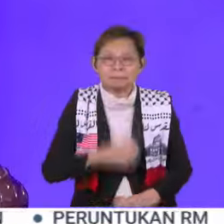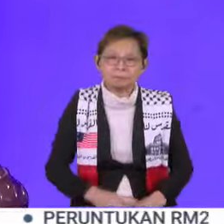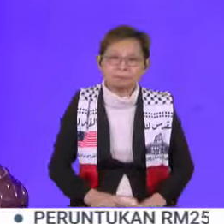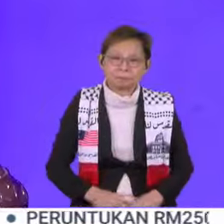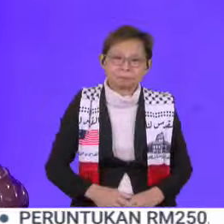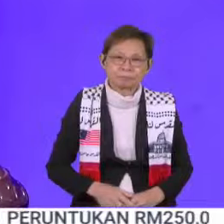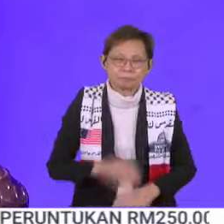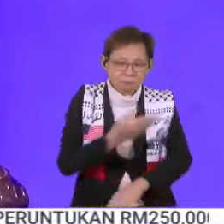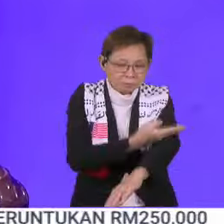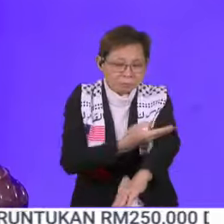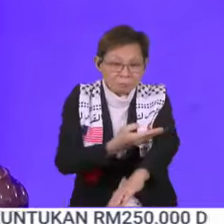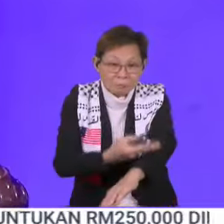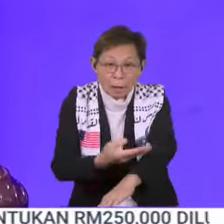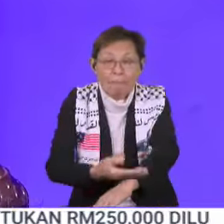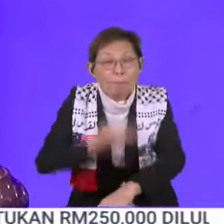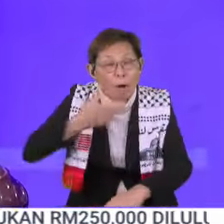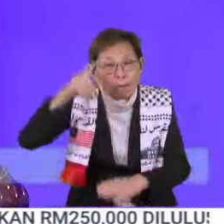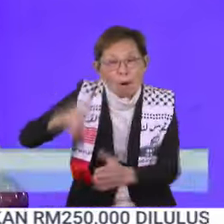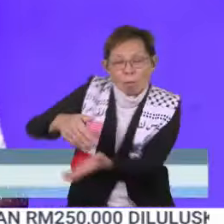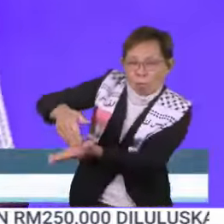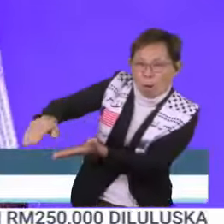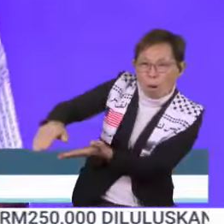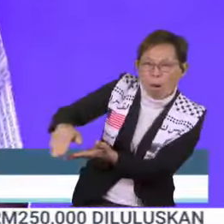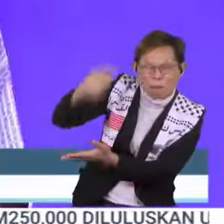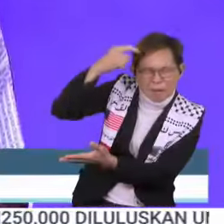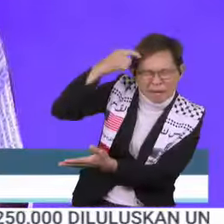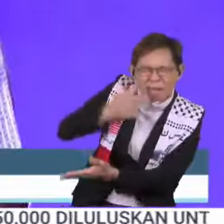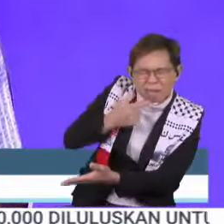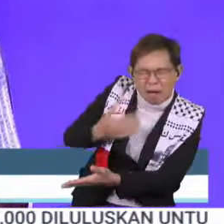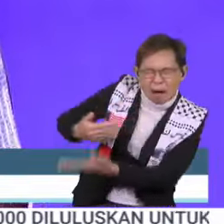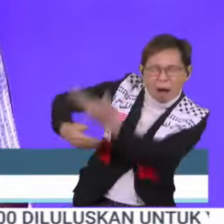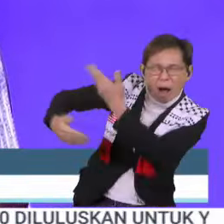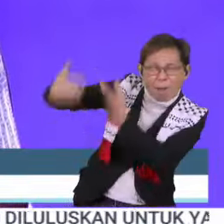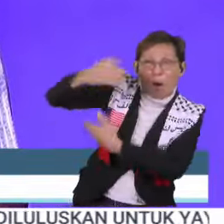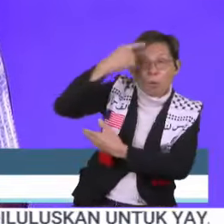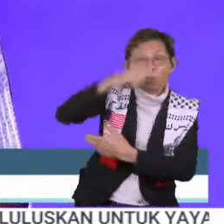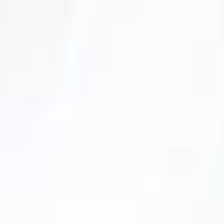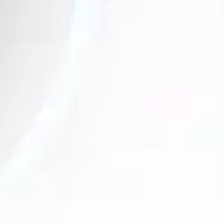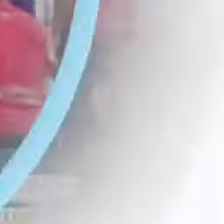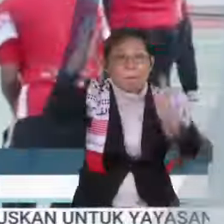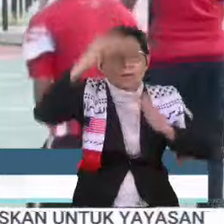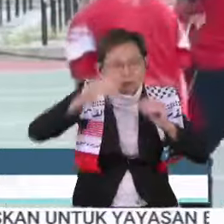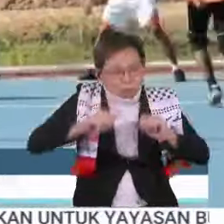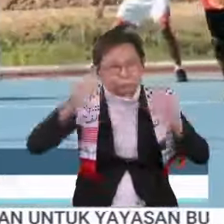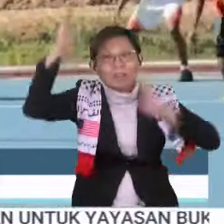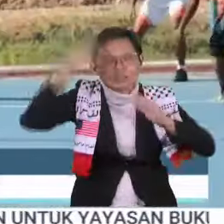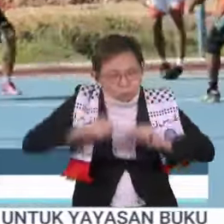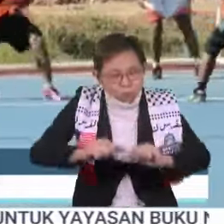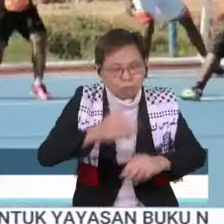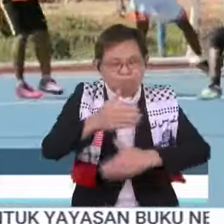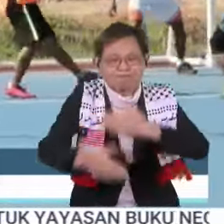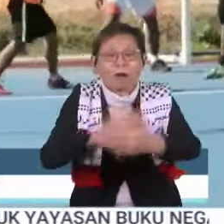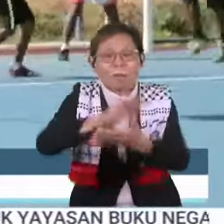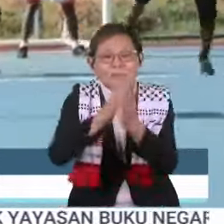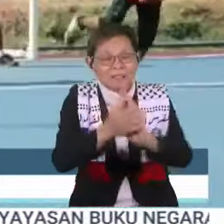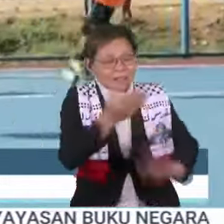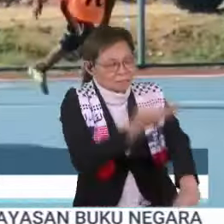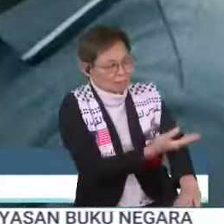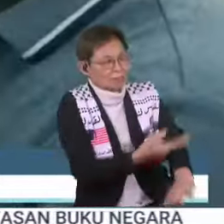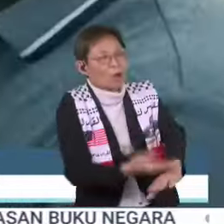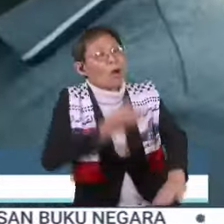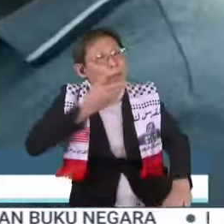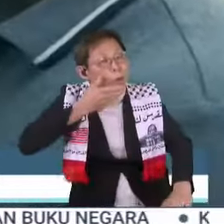Dalam hal itu, generasi muda perlu menolak pemikiran jumud dan lapuk untuk memastikan negara terus maju ke hadapan, seterusnya melahirkan generasi yang